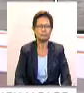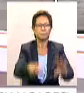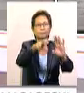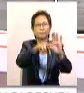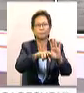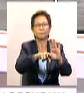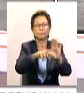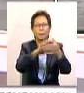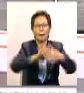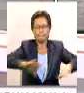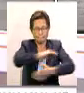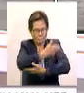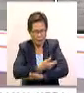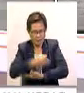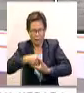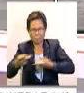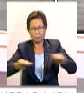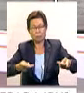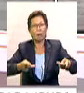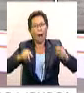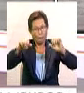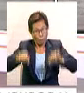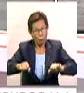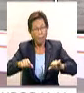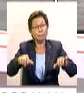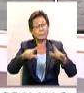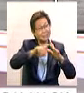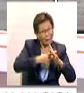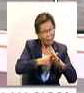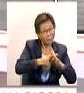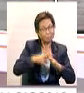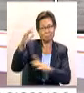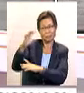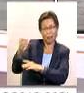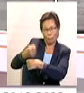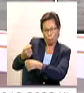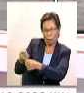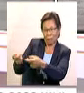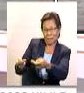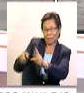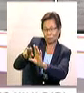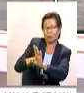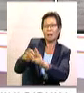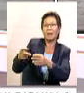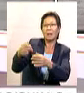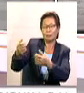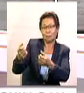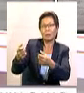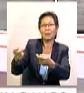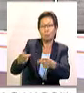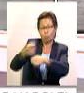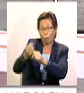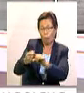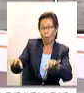Kerusi keselamatan bayi dalam kenderaan hanya boleh dilaksanakan sekiranya syarikat pengeluar kenderaan menyediakan spesifikasi khas